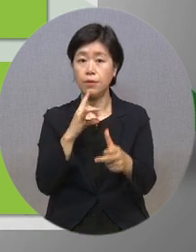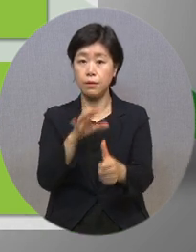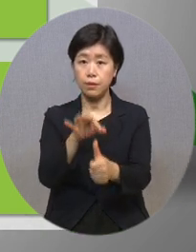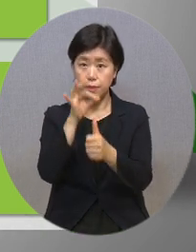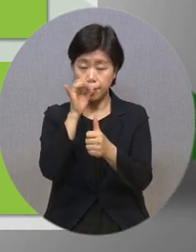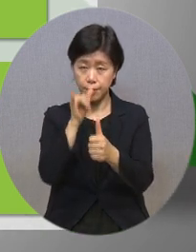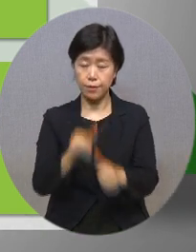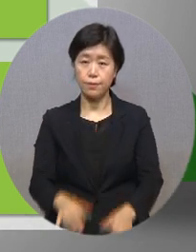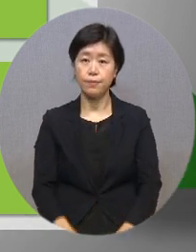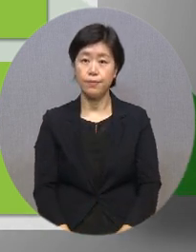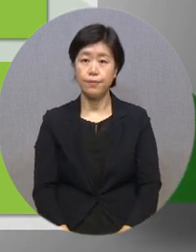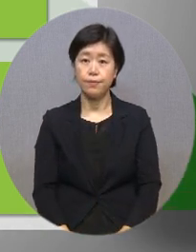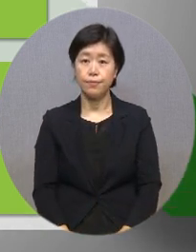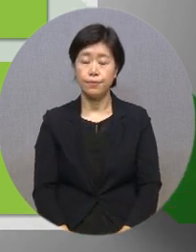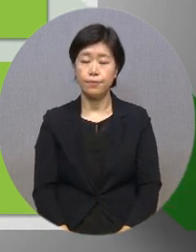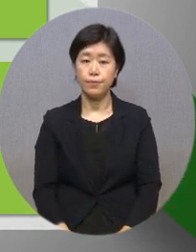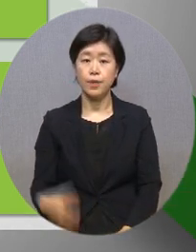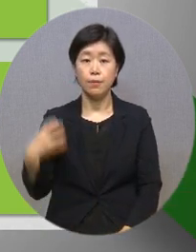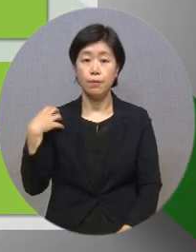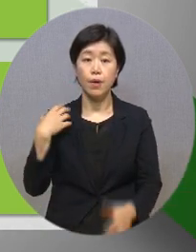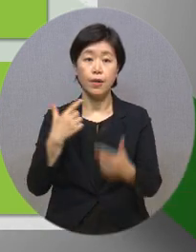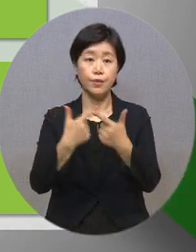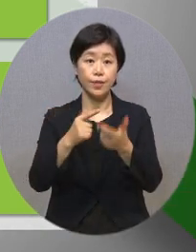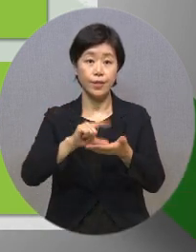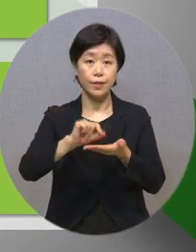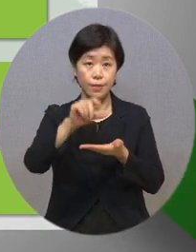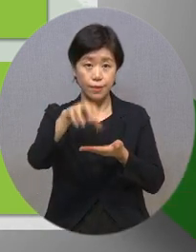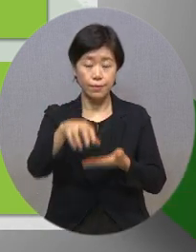장애인만 채용하며 담당지사는 부산지사입니다.